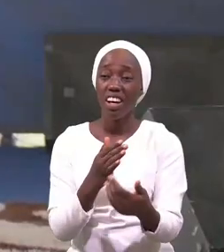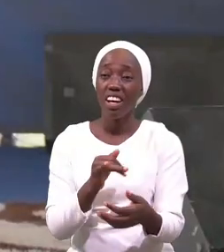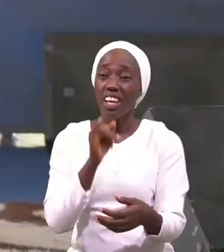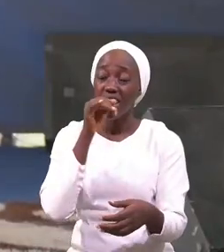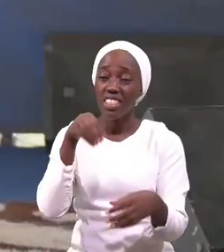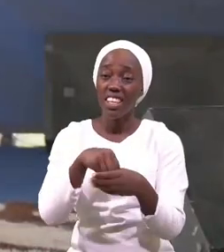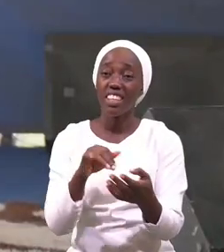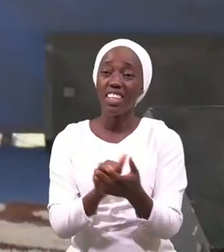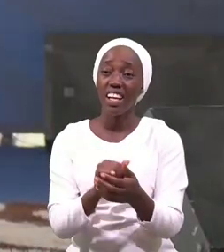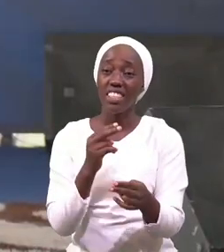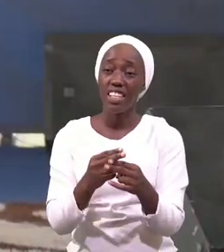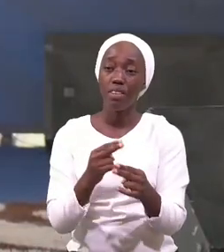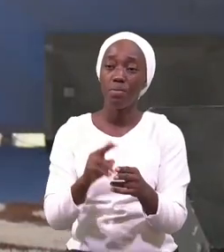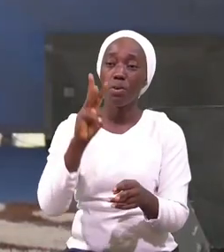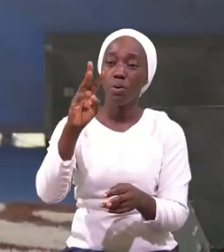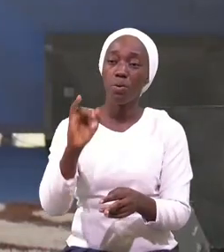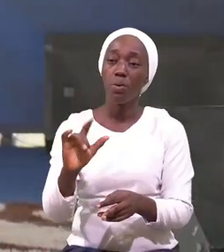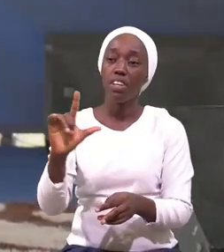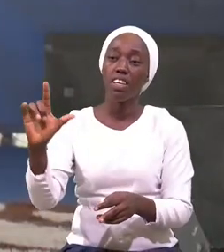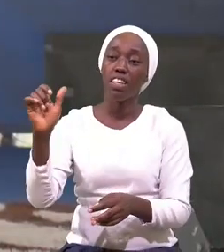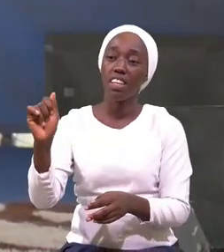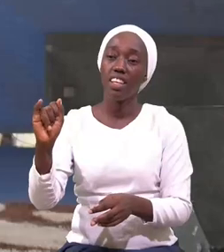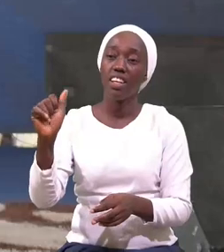vous ce qui est dans ce nom, William.